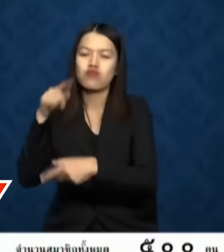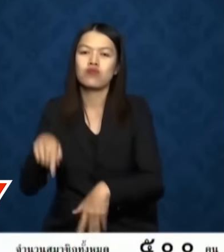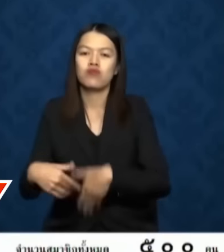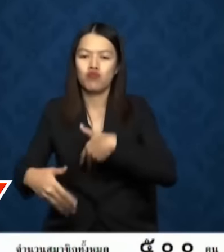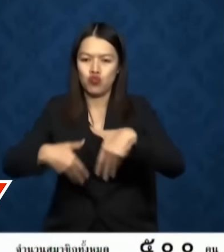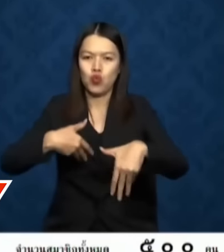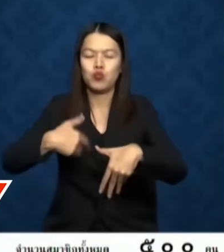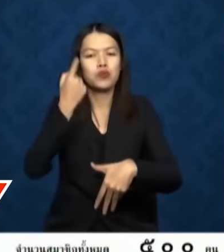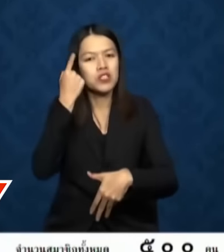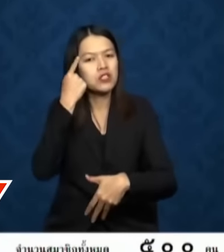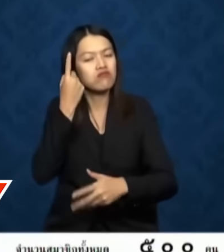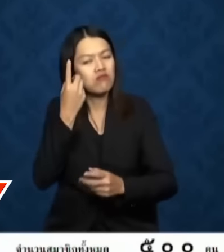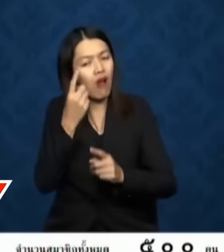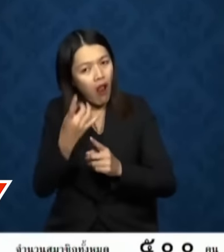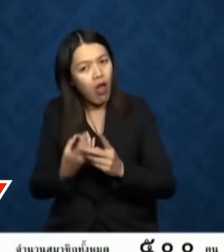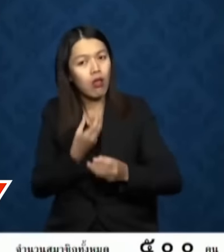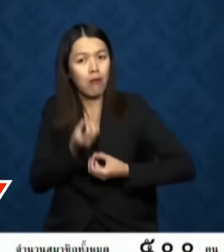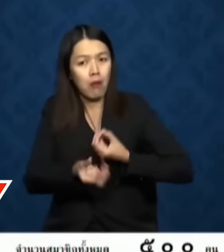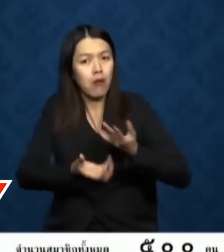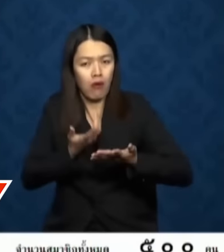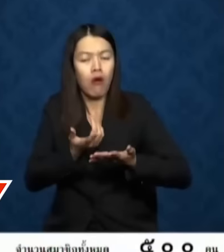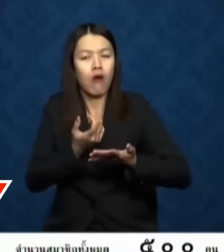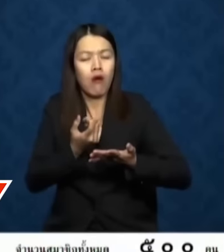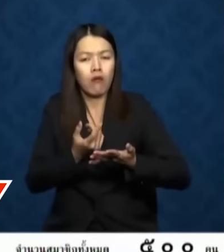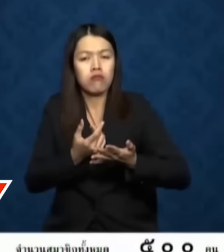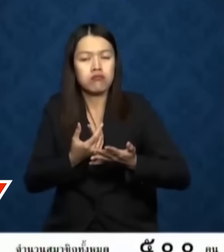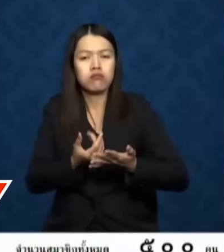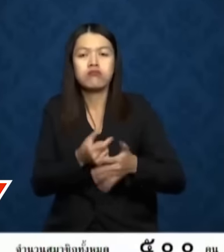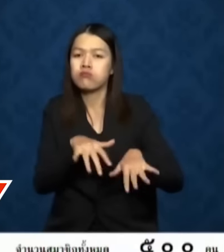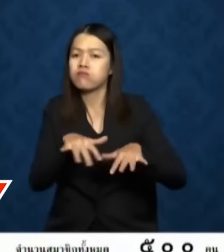ชาชนมีความเห็นต่างๆทางการเมืองเป็